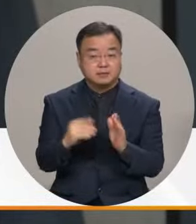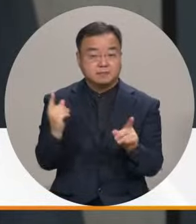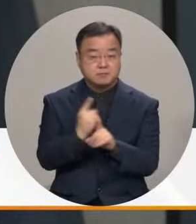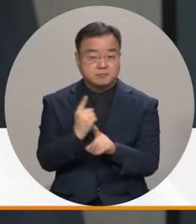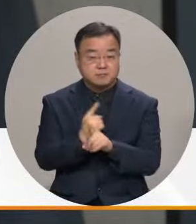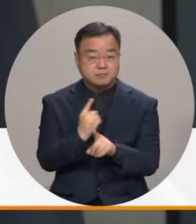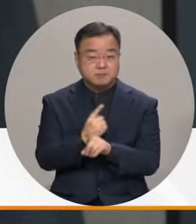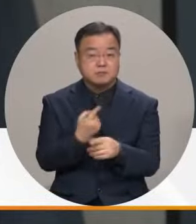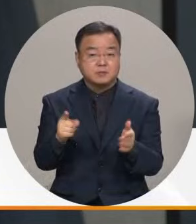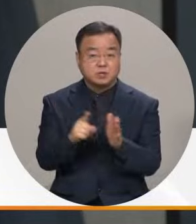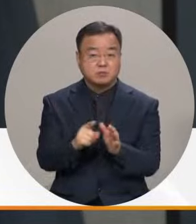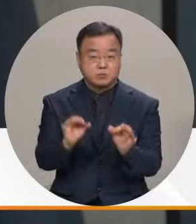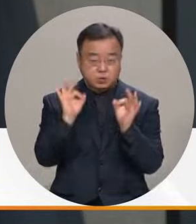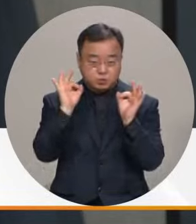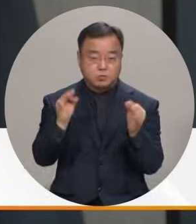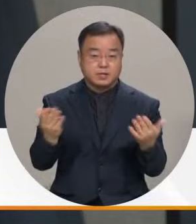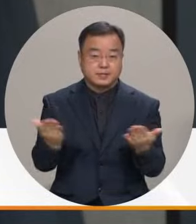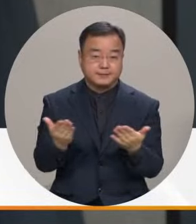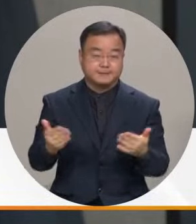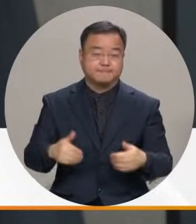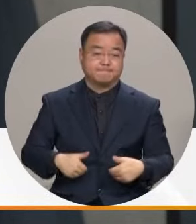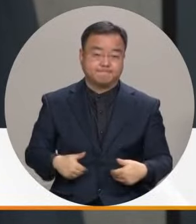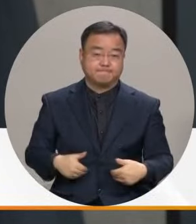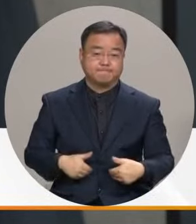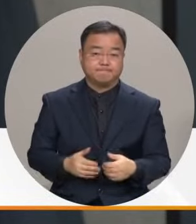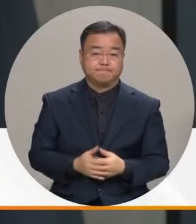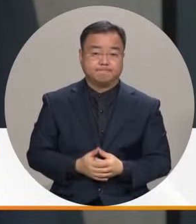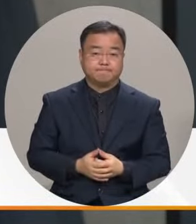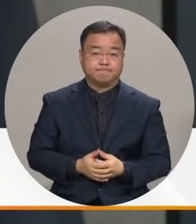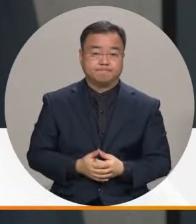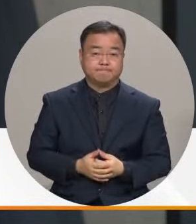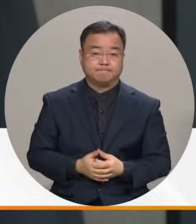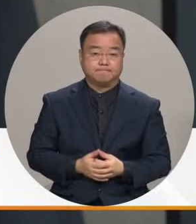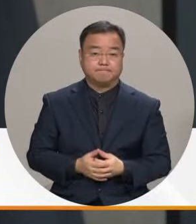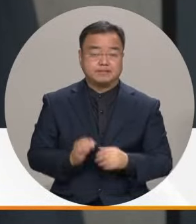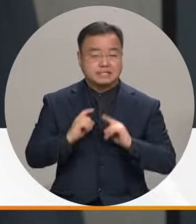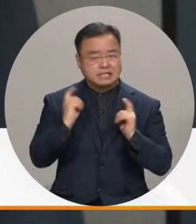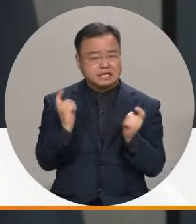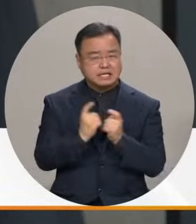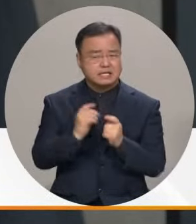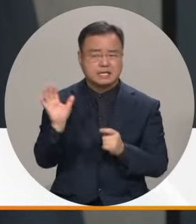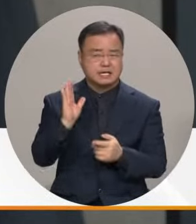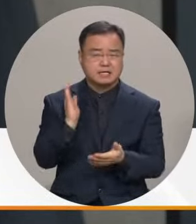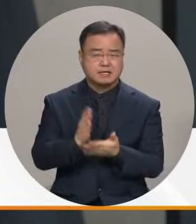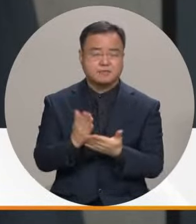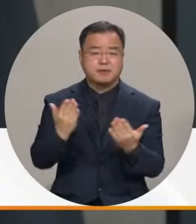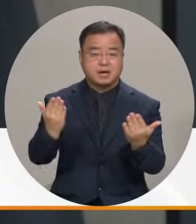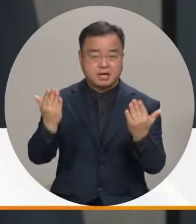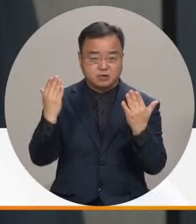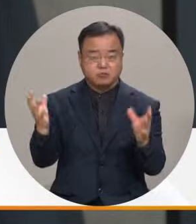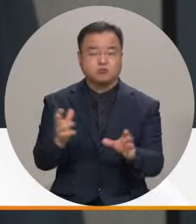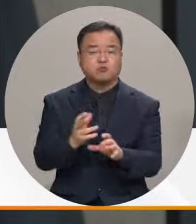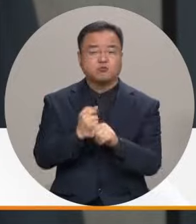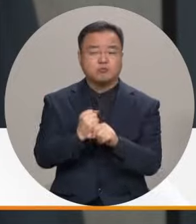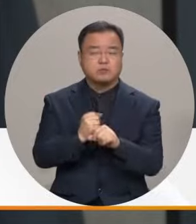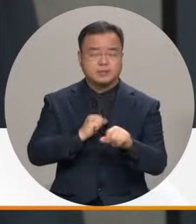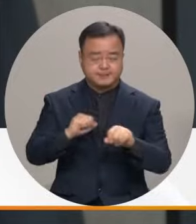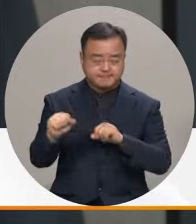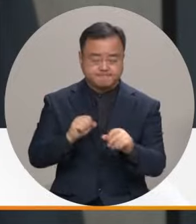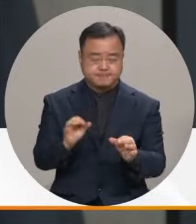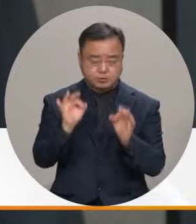어 애쓰는 것 이런 것들도 필요하다고 생각합니다 개인이 아닌 학교가 대처하고 종합적으로 노력을